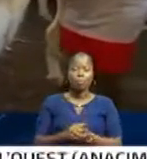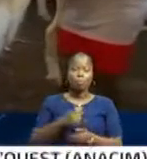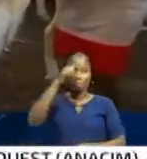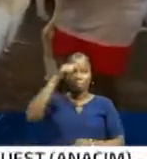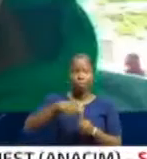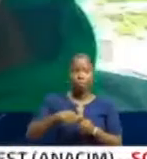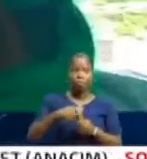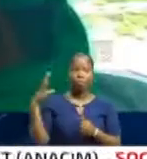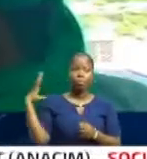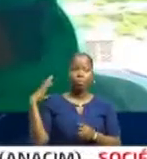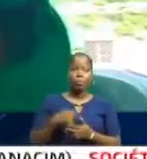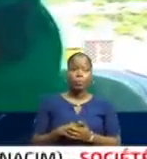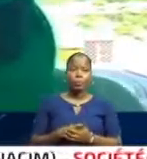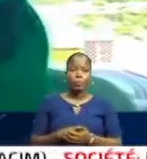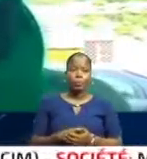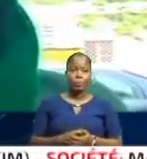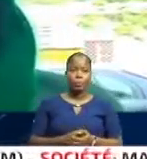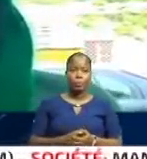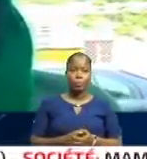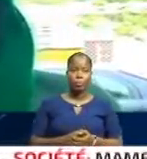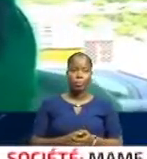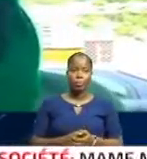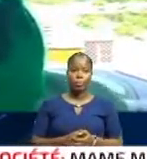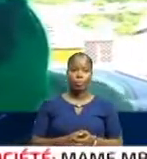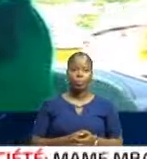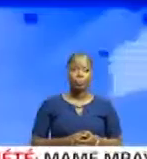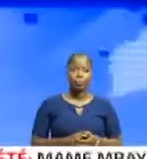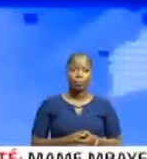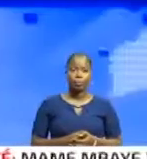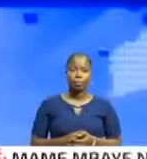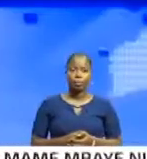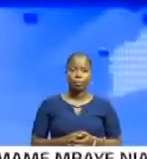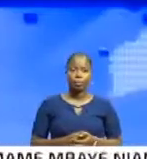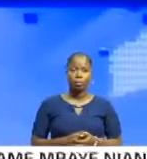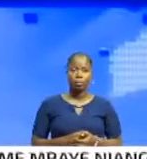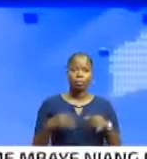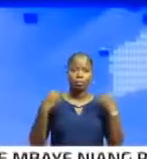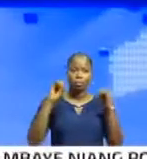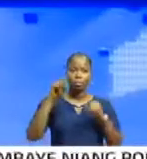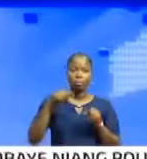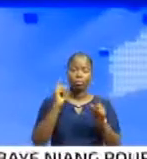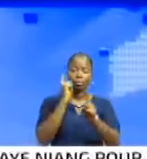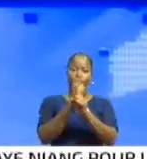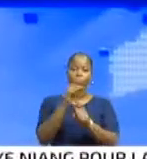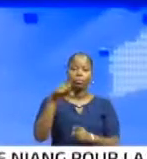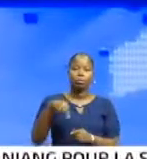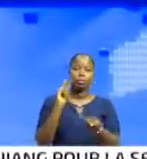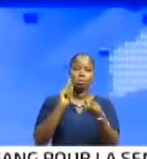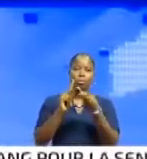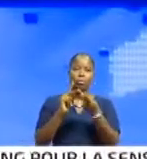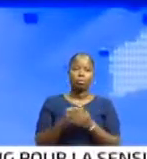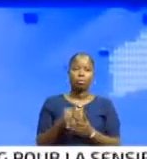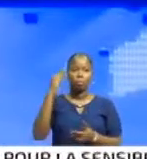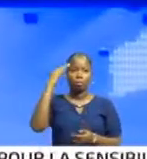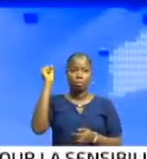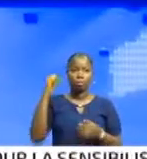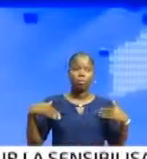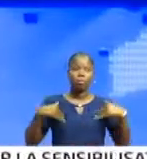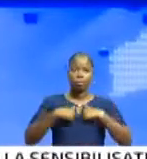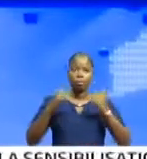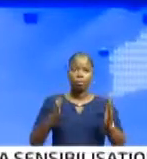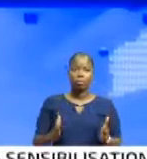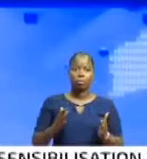les chefs de ménage interpellé lui stinat enseigna juste à préciser que le ministre de l'élevage et qui présidait ce